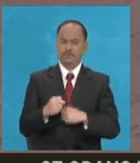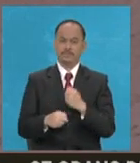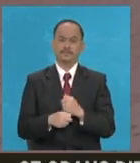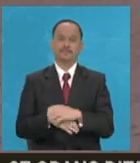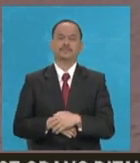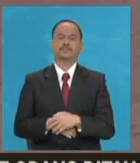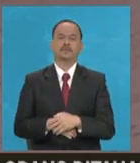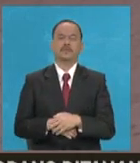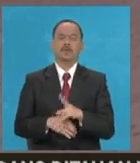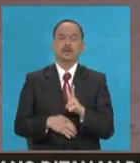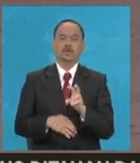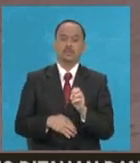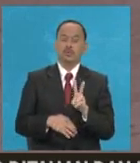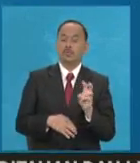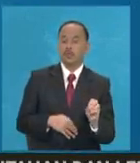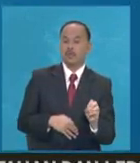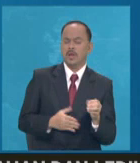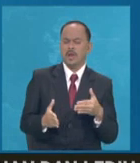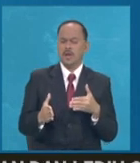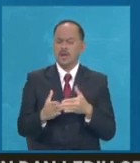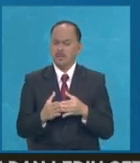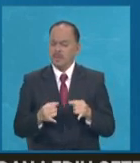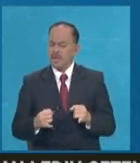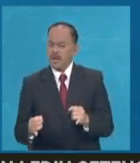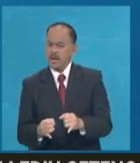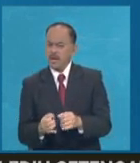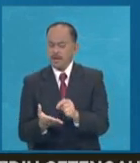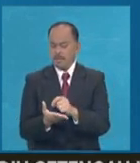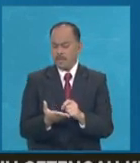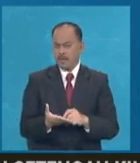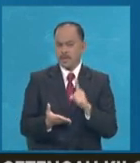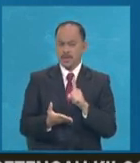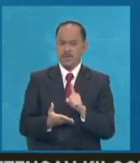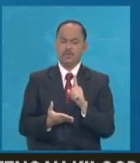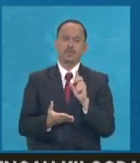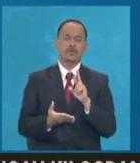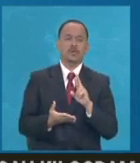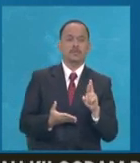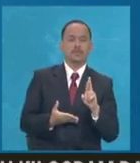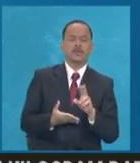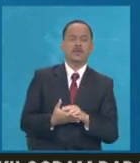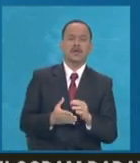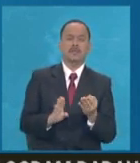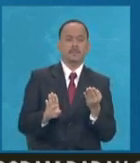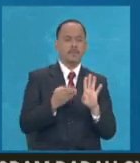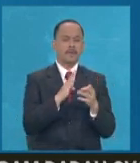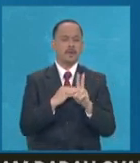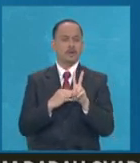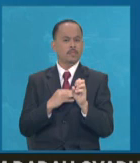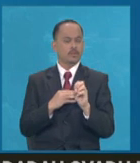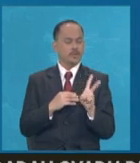bagi tahun 2020 kadar kemalangan Jalan Raya mencatatkan 1079 case berbanding tahun